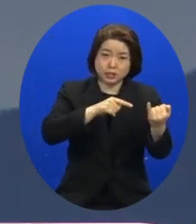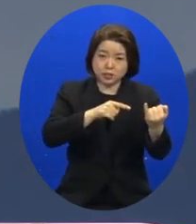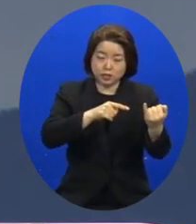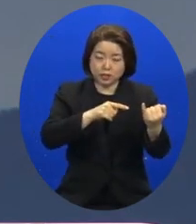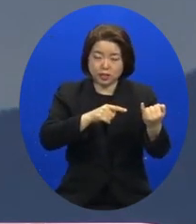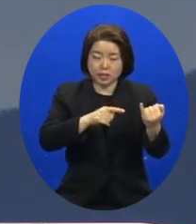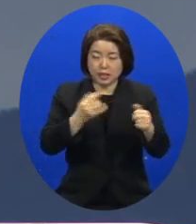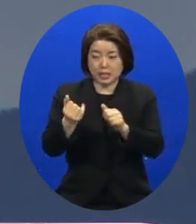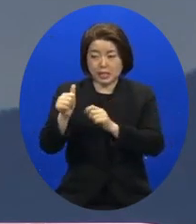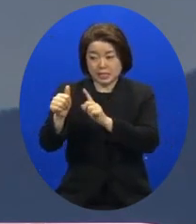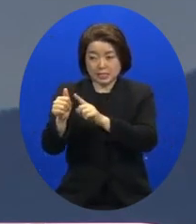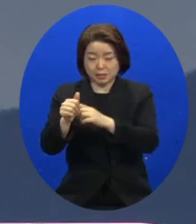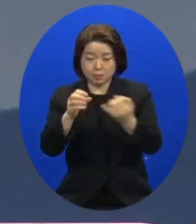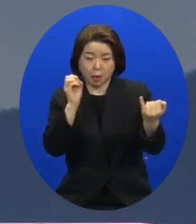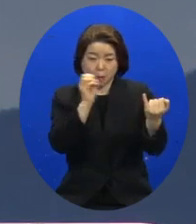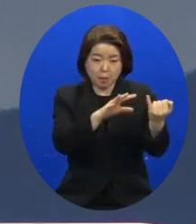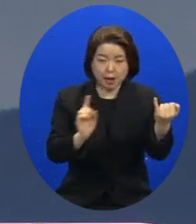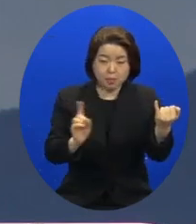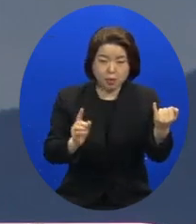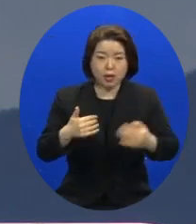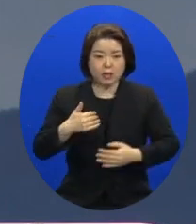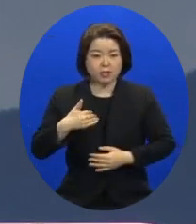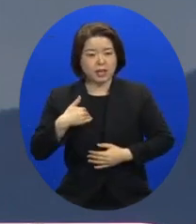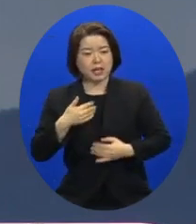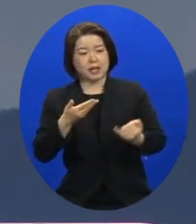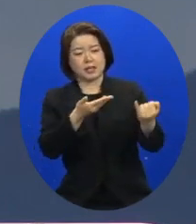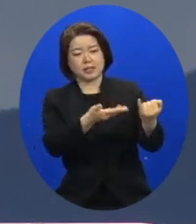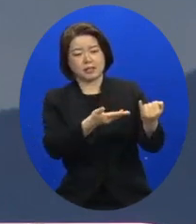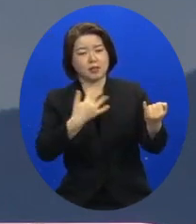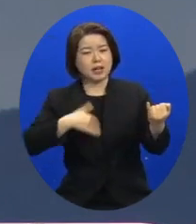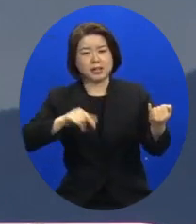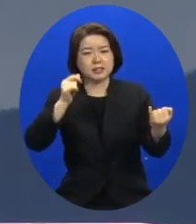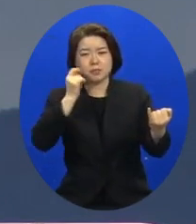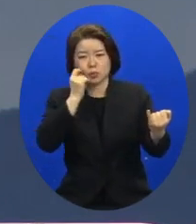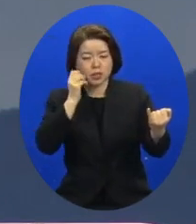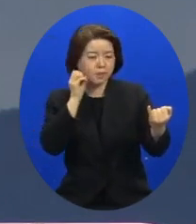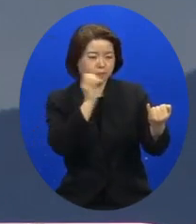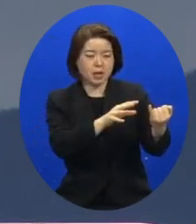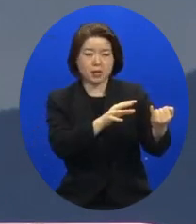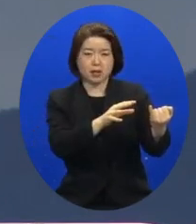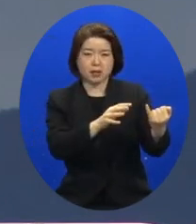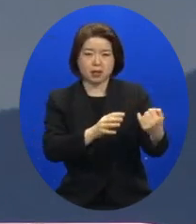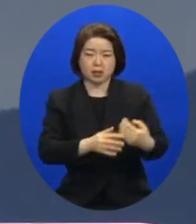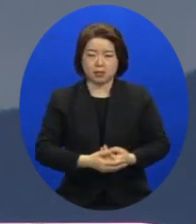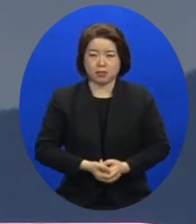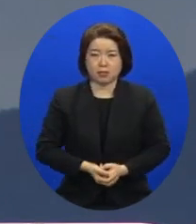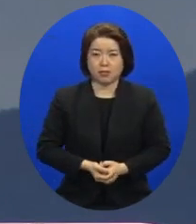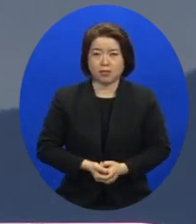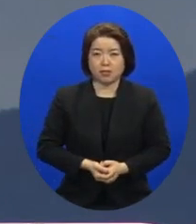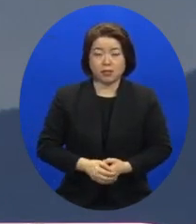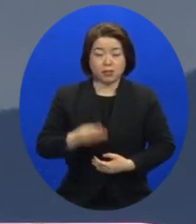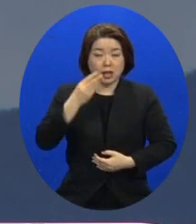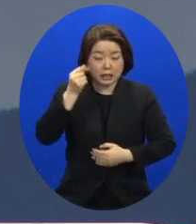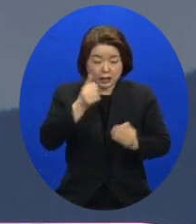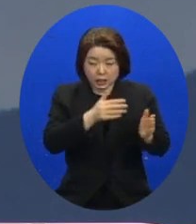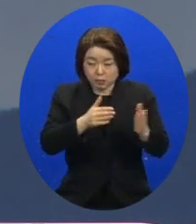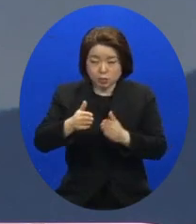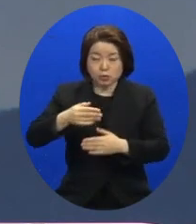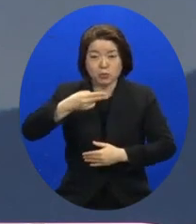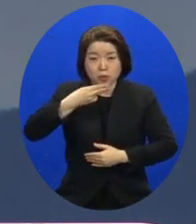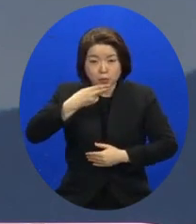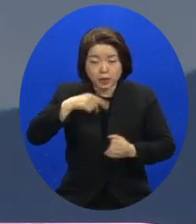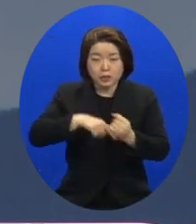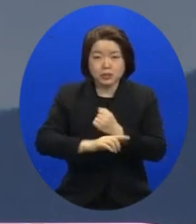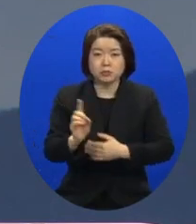뭐라고 대답했냐면 12절에 내가 너희를 알지 못하노라. 그러니까 기름이 준비 안 됐다는